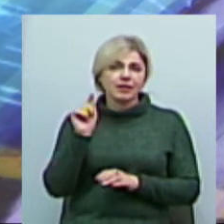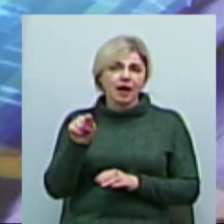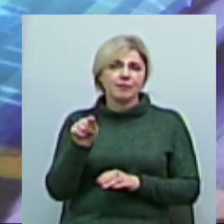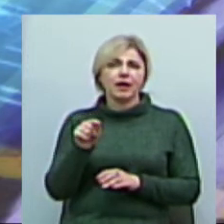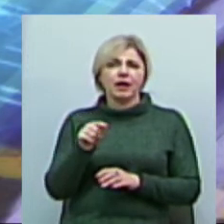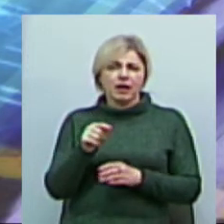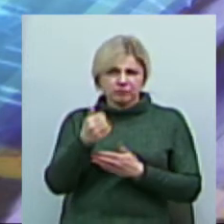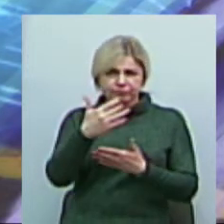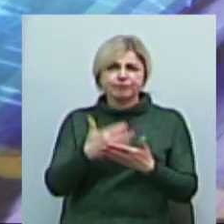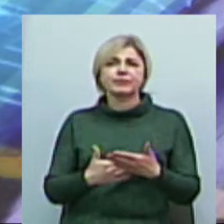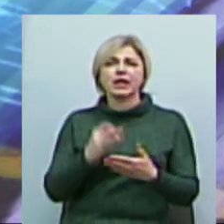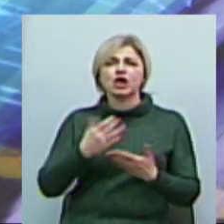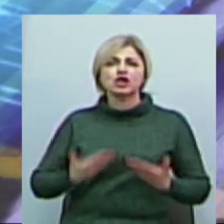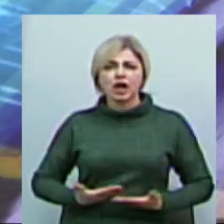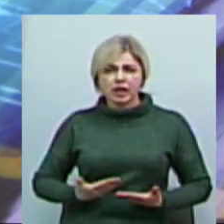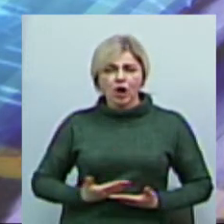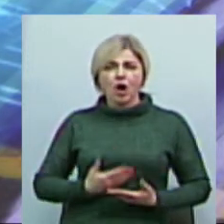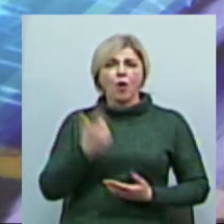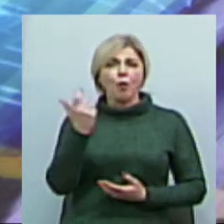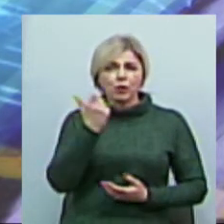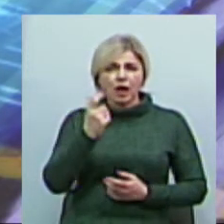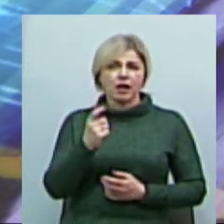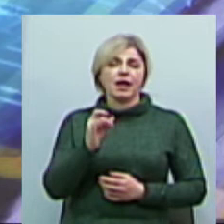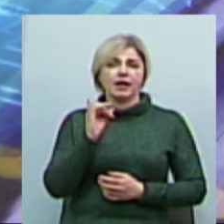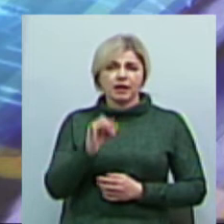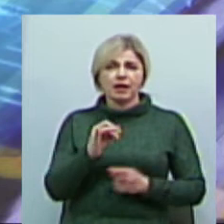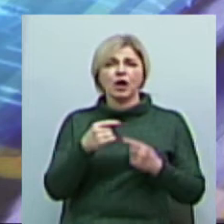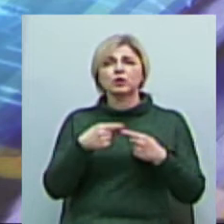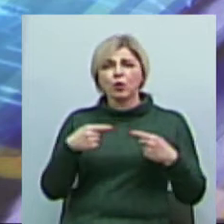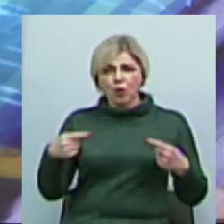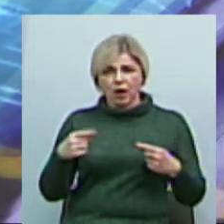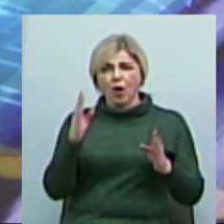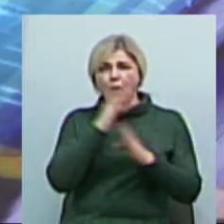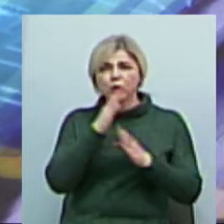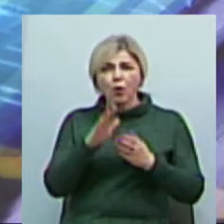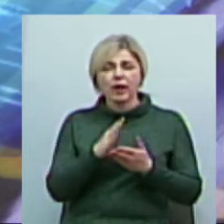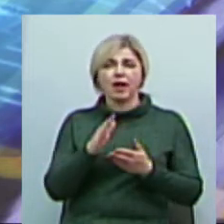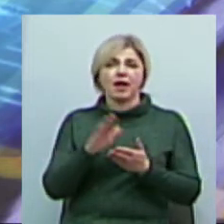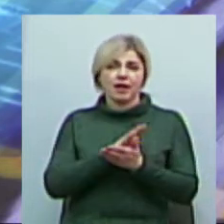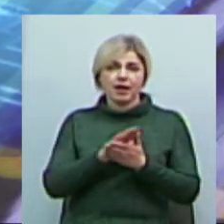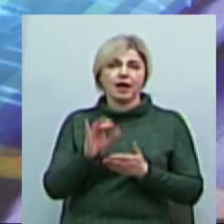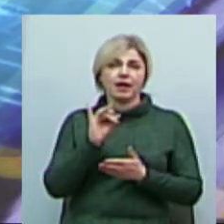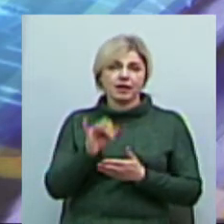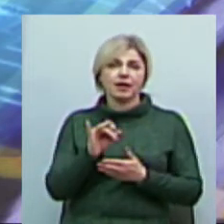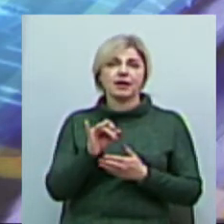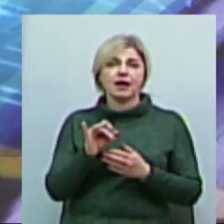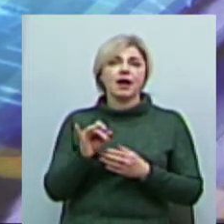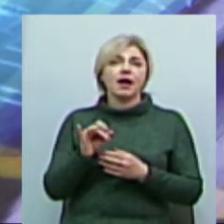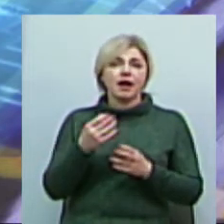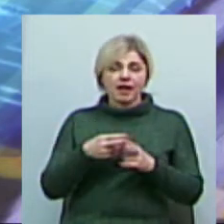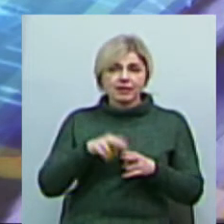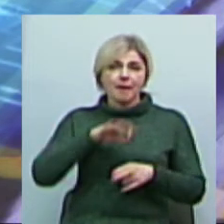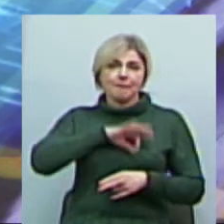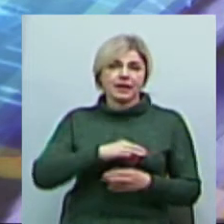целый блок и жилищно-коммунальное хозяйство, и урбанистика, и экология, это в этом блоке. И самое главное, развитие предпринимательства.